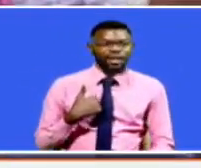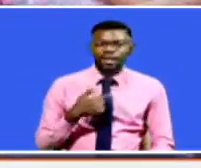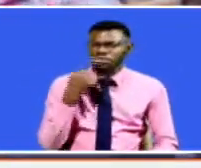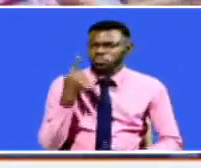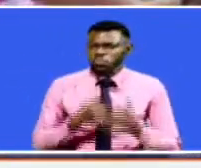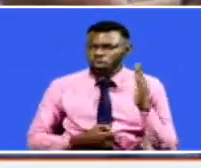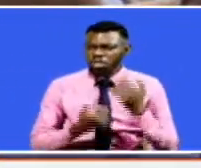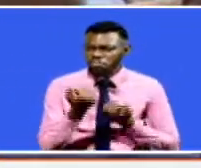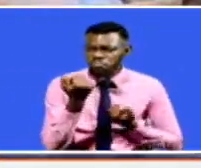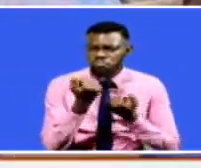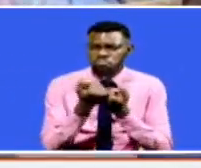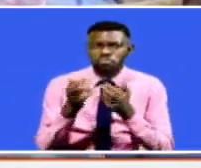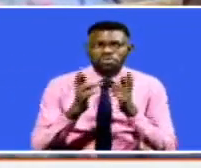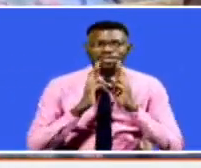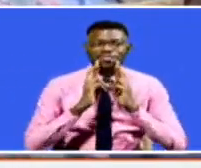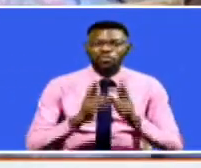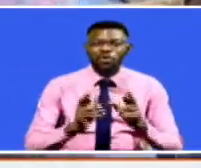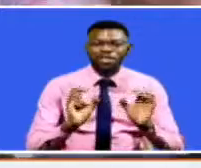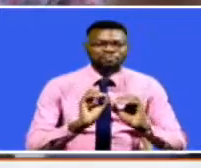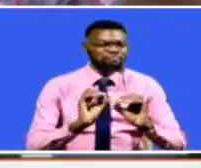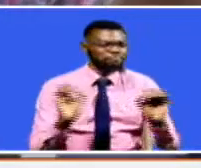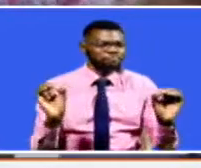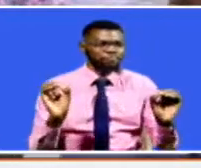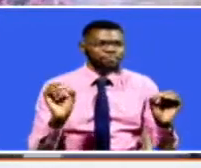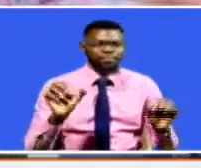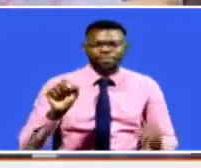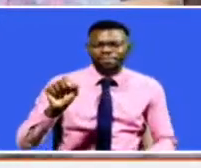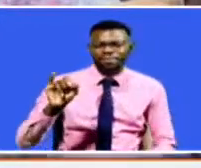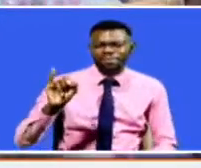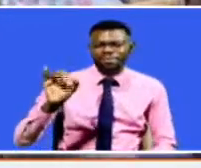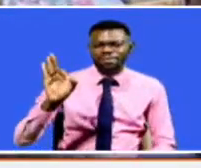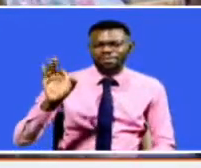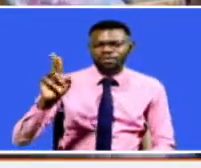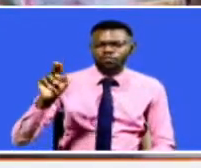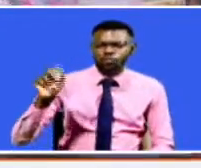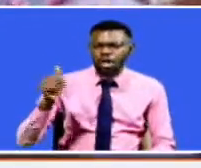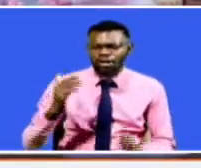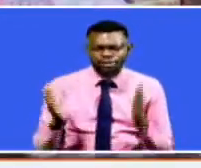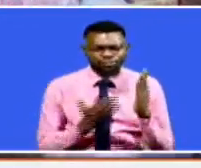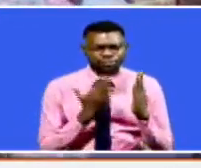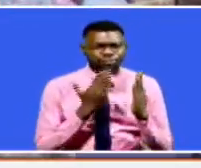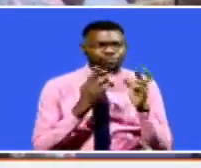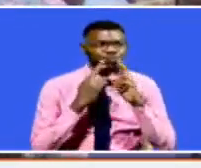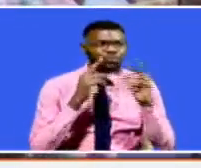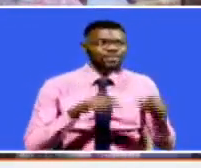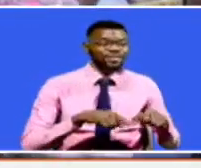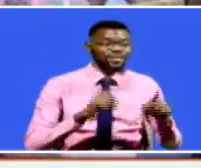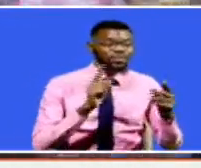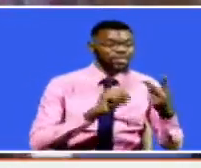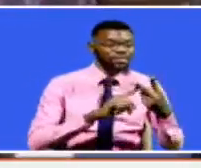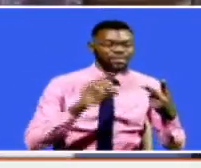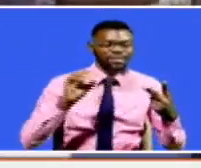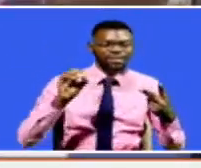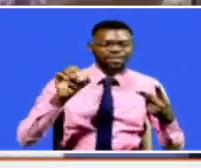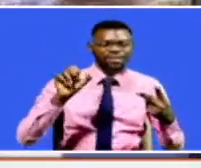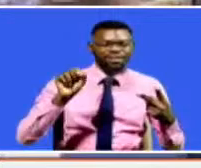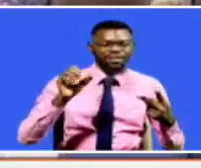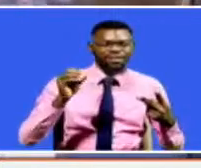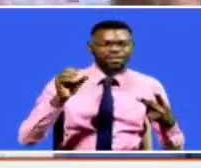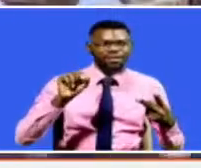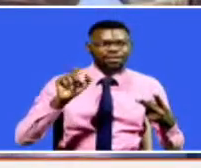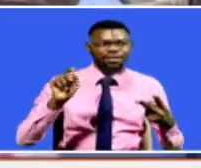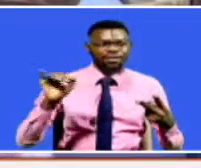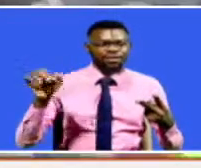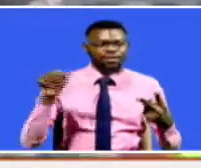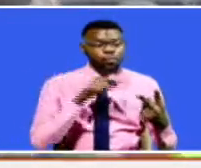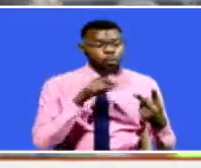hiyo ripoti irudi. Hao Sifuna angalia hiyo ripoti kwa sababu Sifuna ni Osotsi. Ndio ananiangalianga mimi